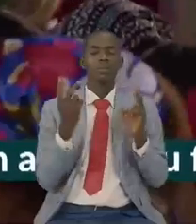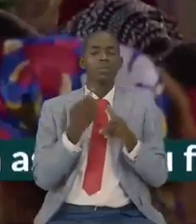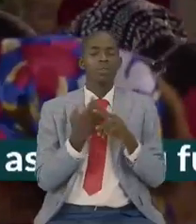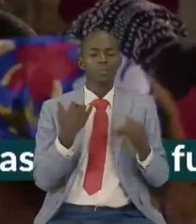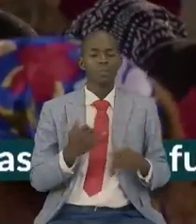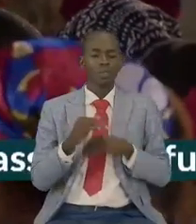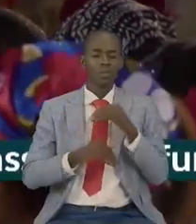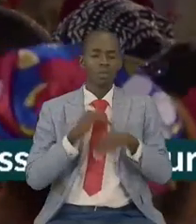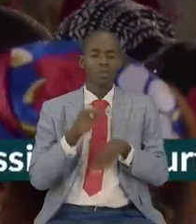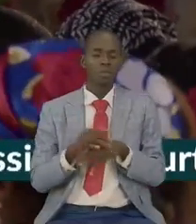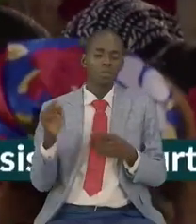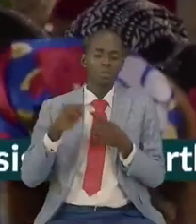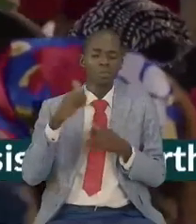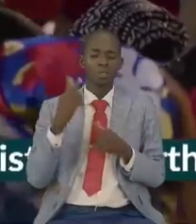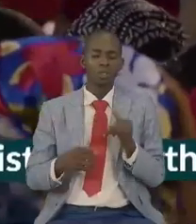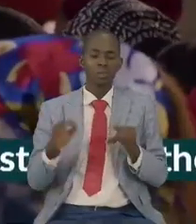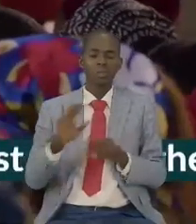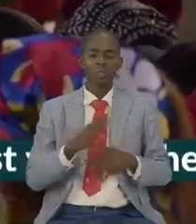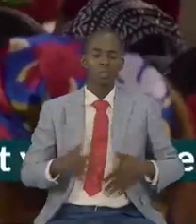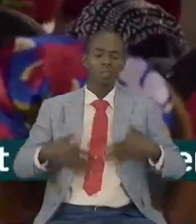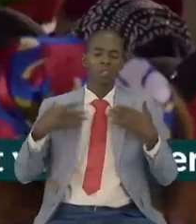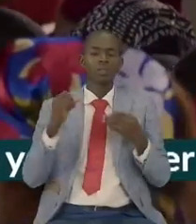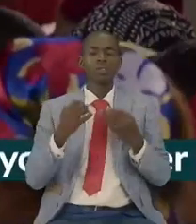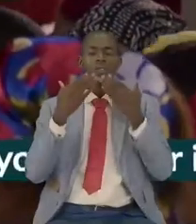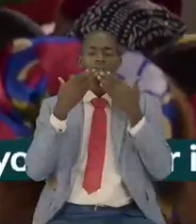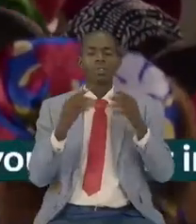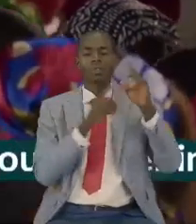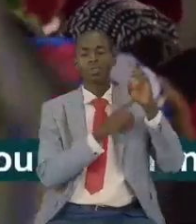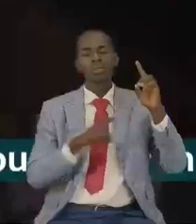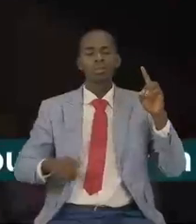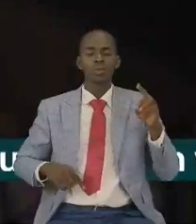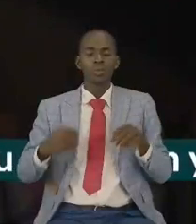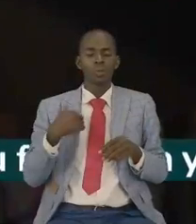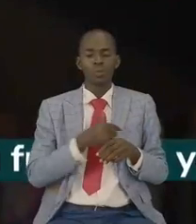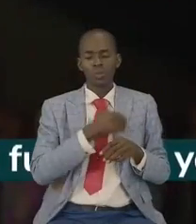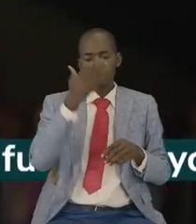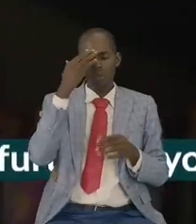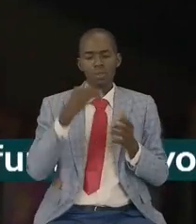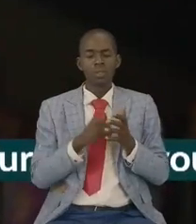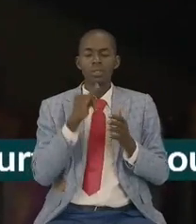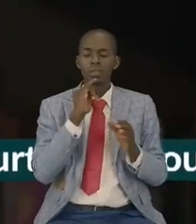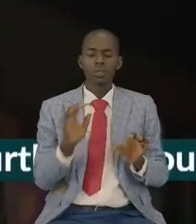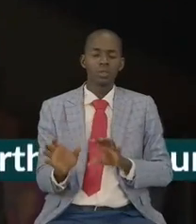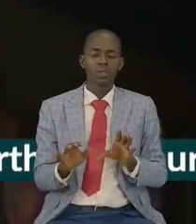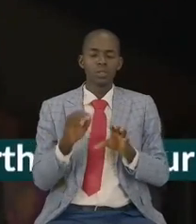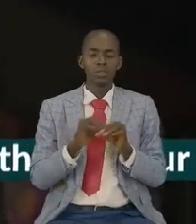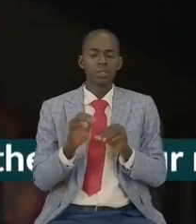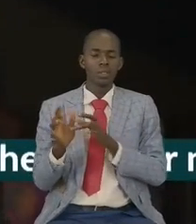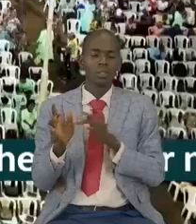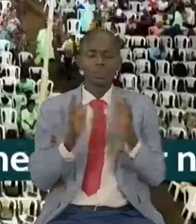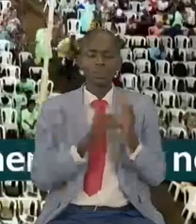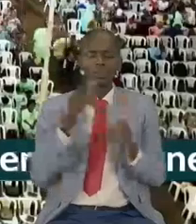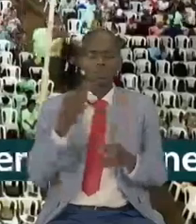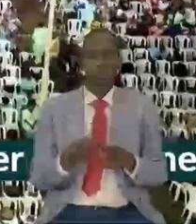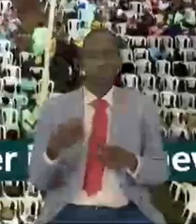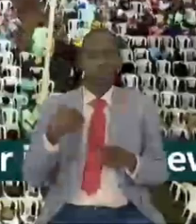maintenant jusqu'à la fin de leur vie. Merci Seigneur. Nous savons que c'est fait. Au nom de Jésus,